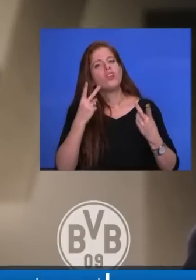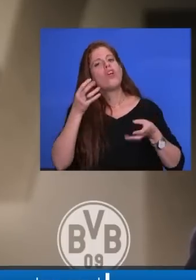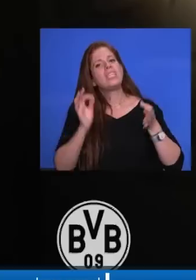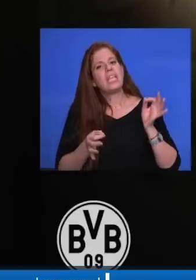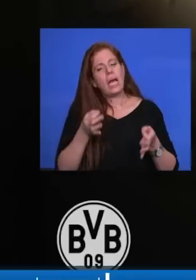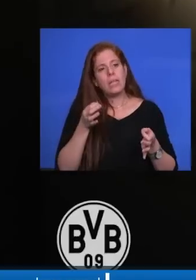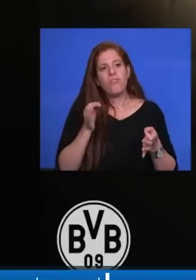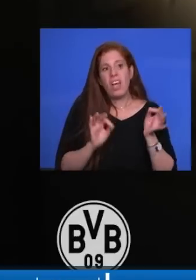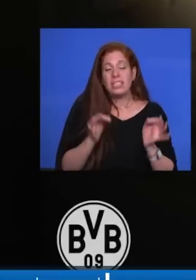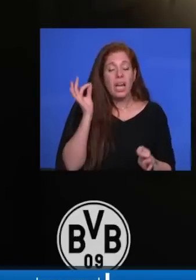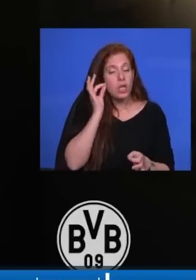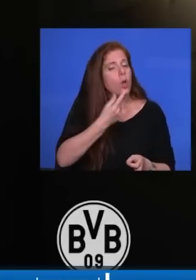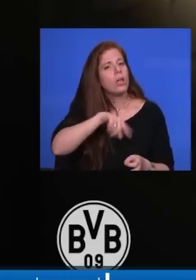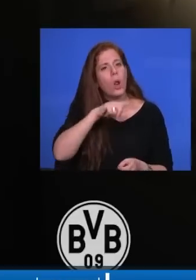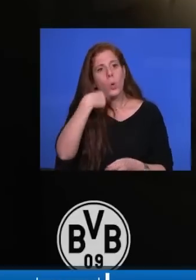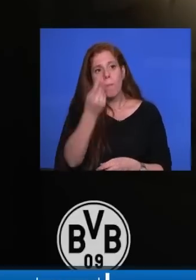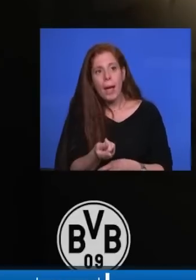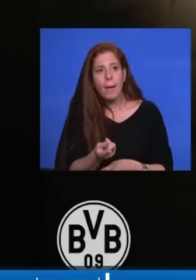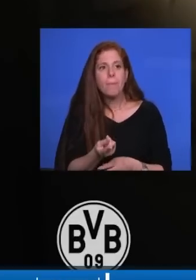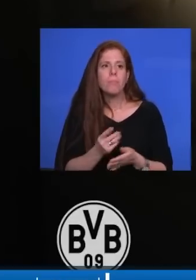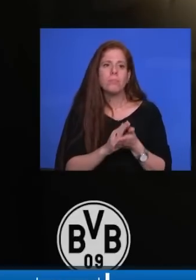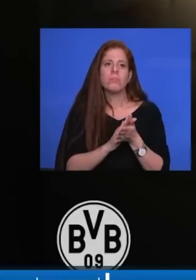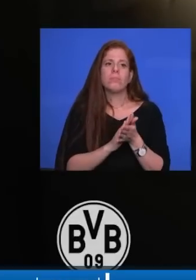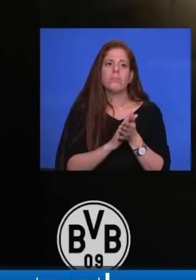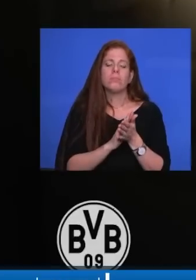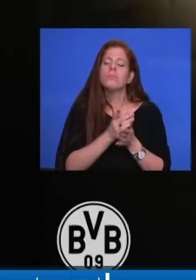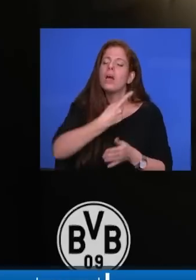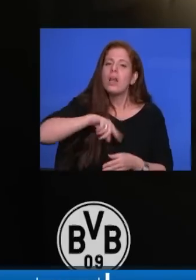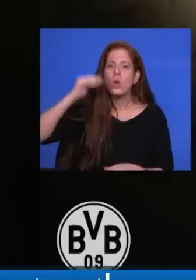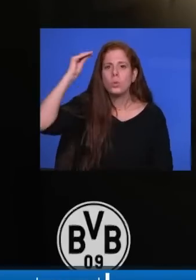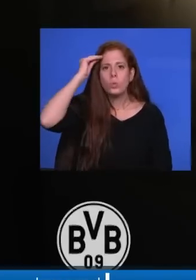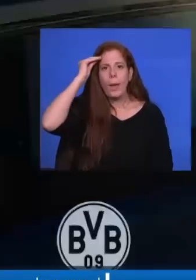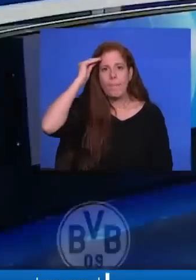und Spielern sagen wir daher, we remember.